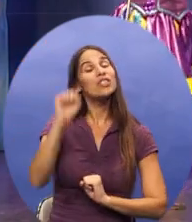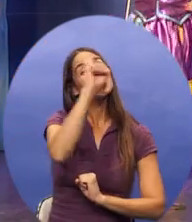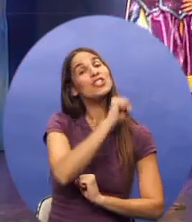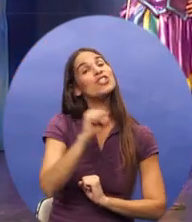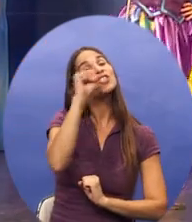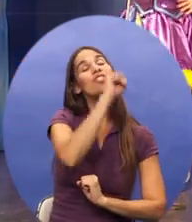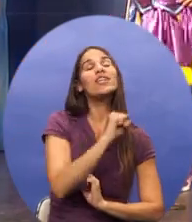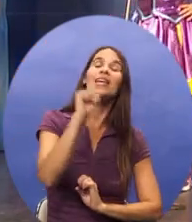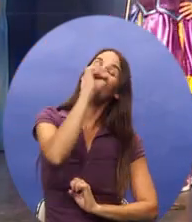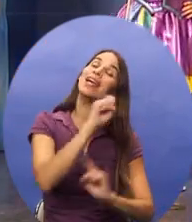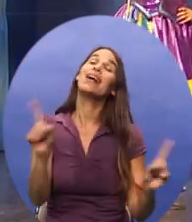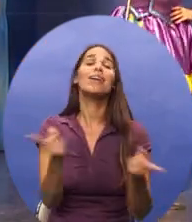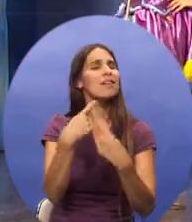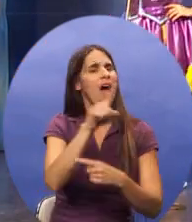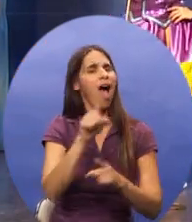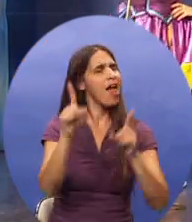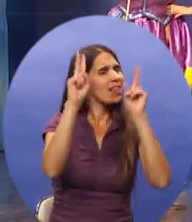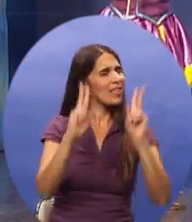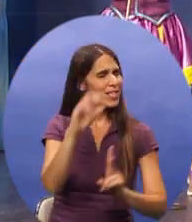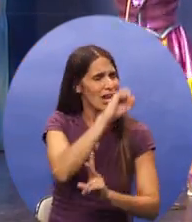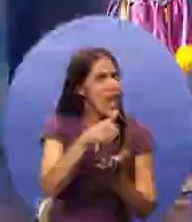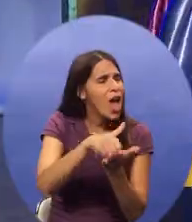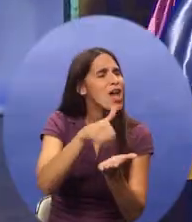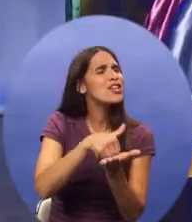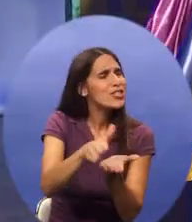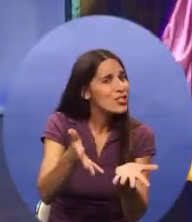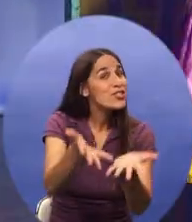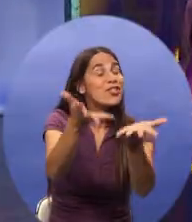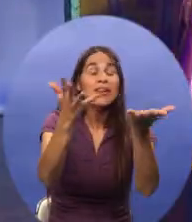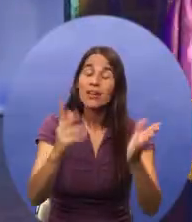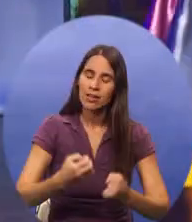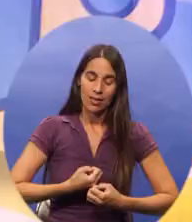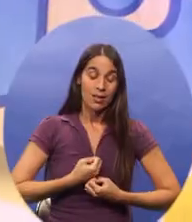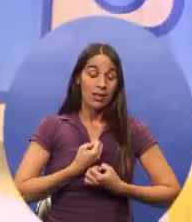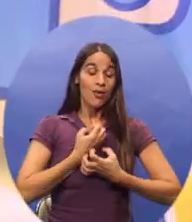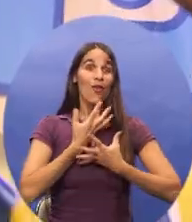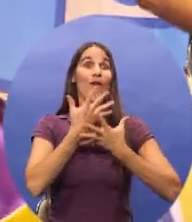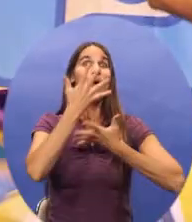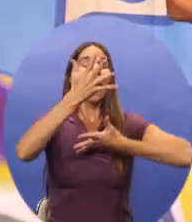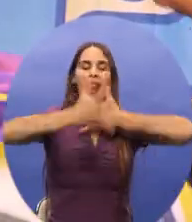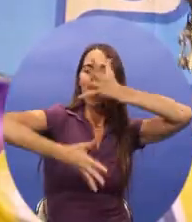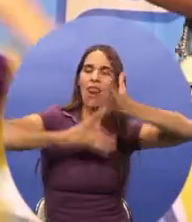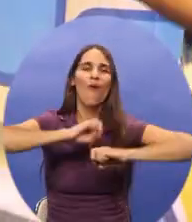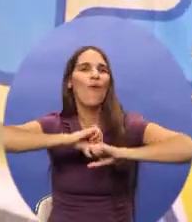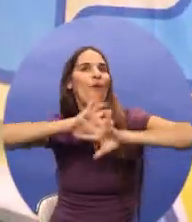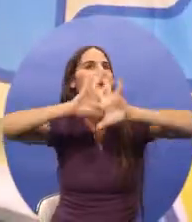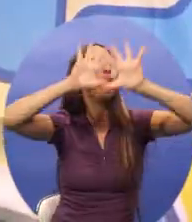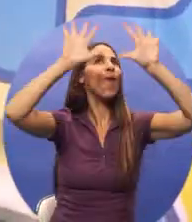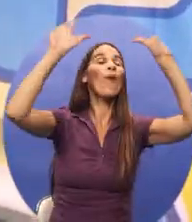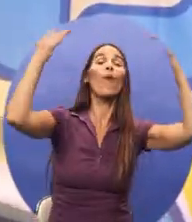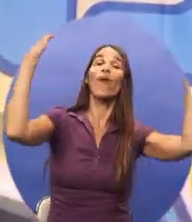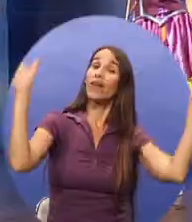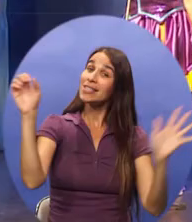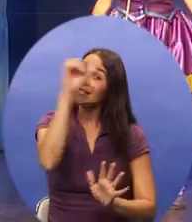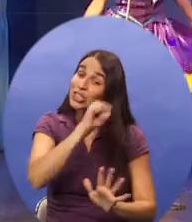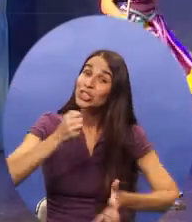השיר. שיר שיר שיר, אל תפסיק לשיר, תגלה את הכל ותפיץ אור